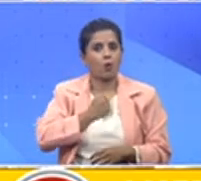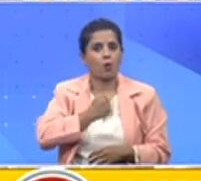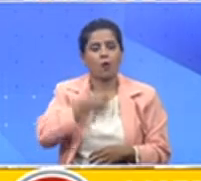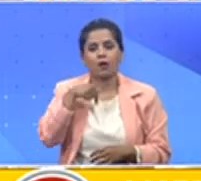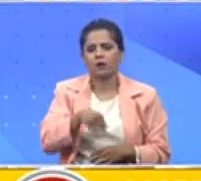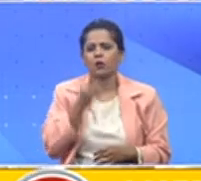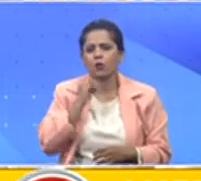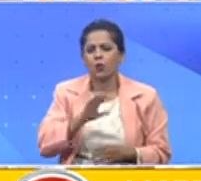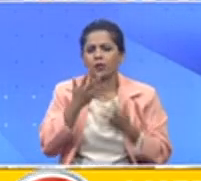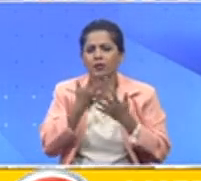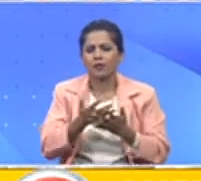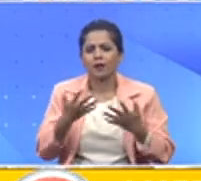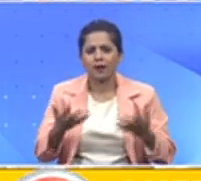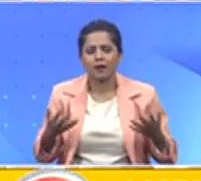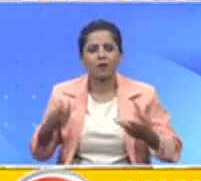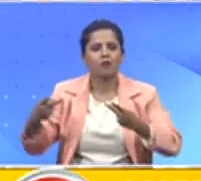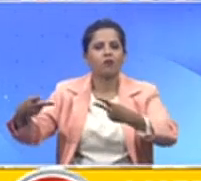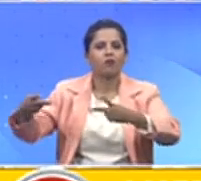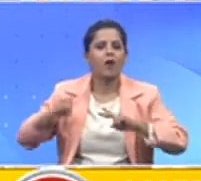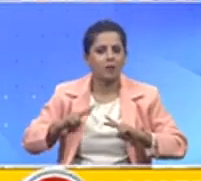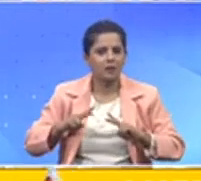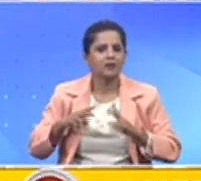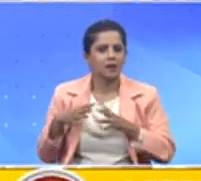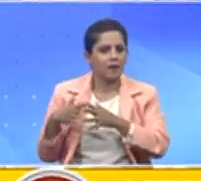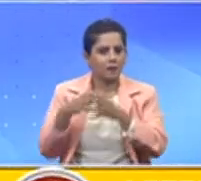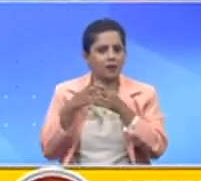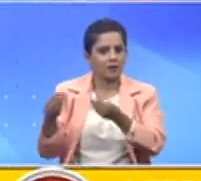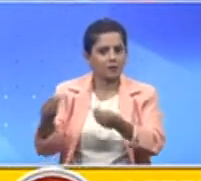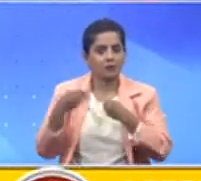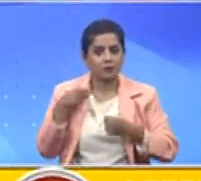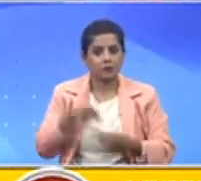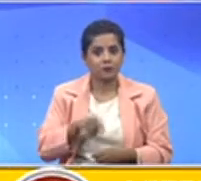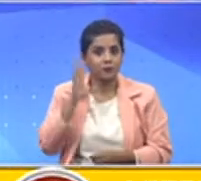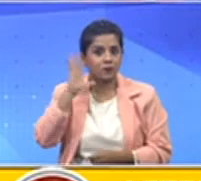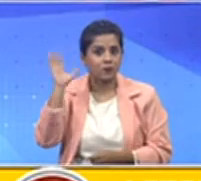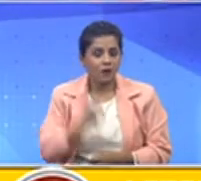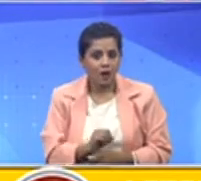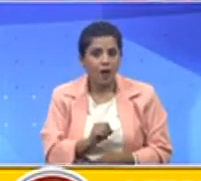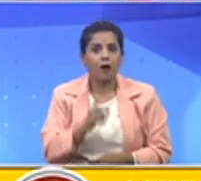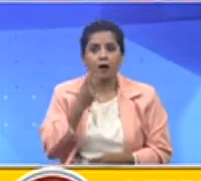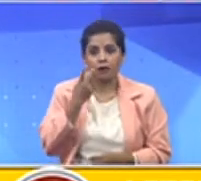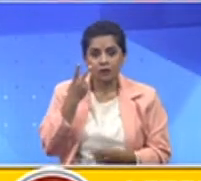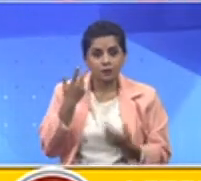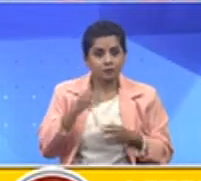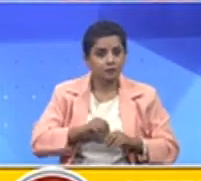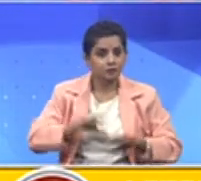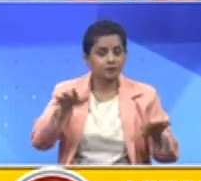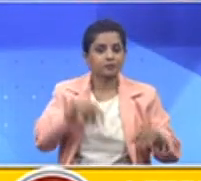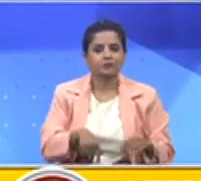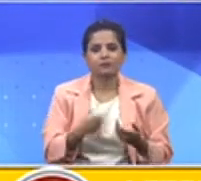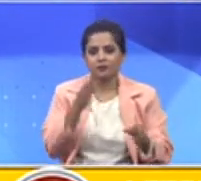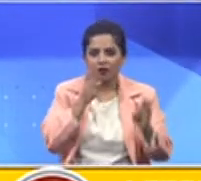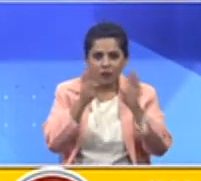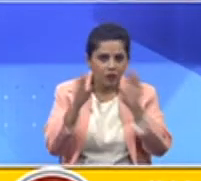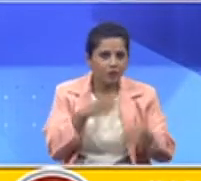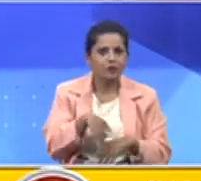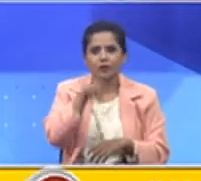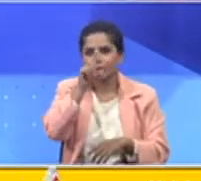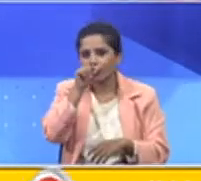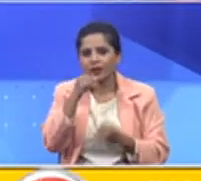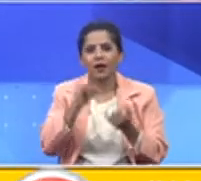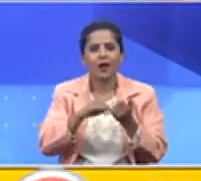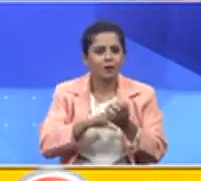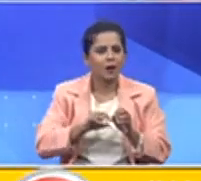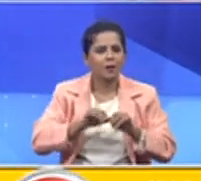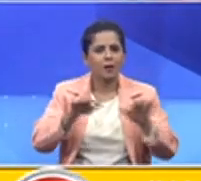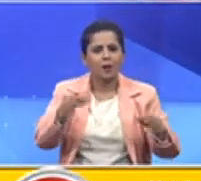प्राचिन कलाकृतियां वापस लवटाई है, इस खबर के सामने आने के बाद सोशल मिडिया पर इन कलाकृतियों